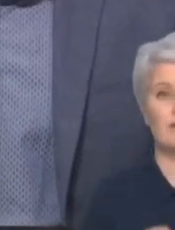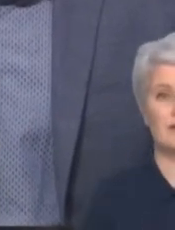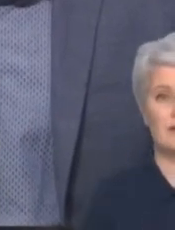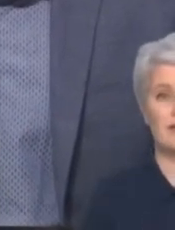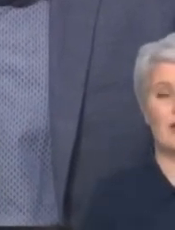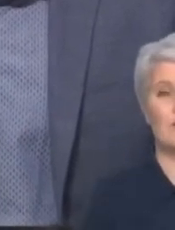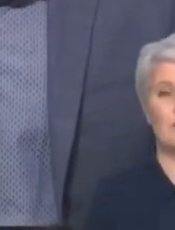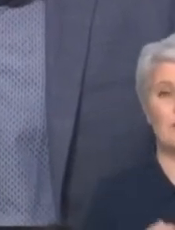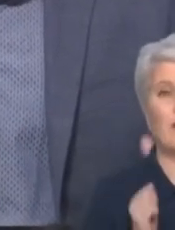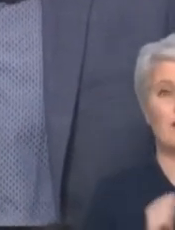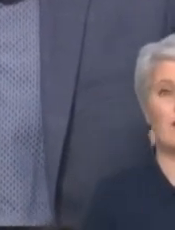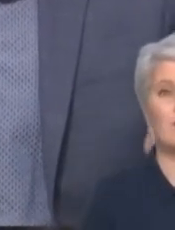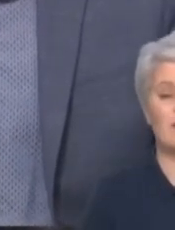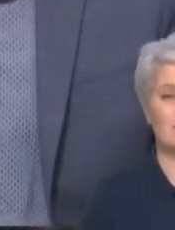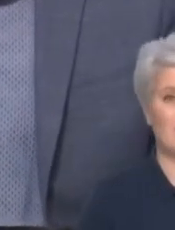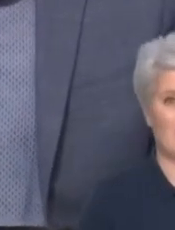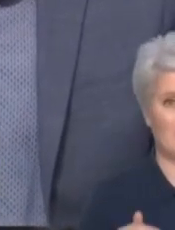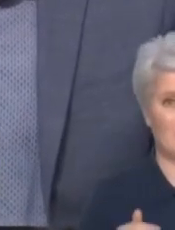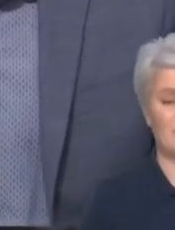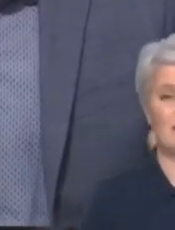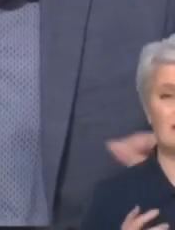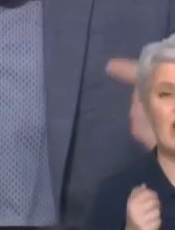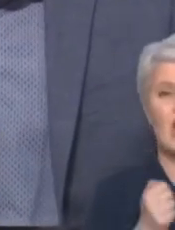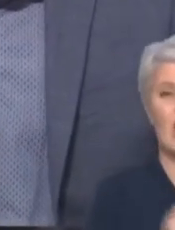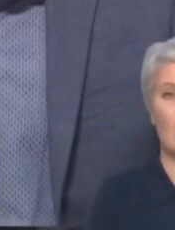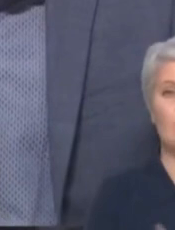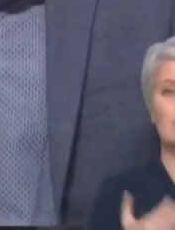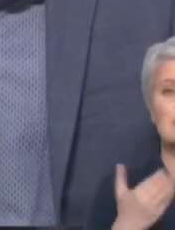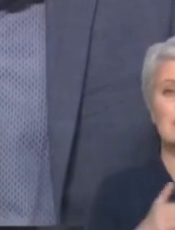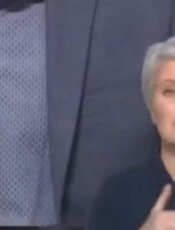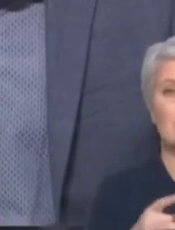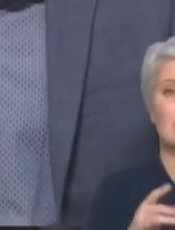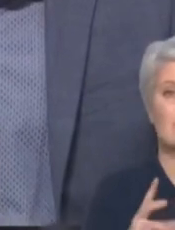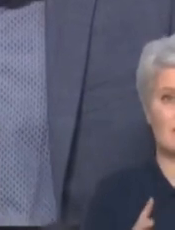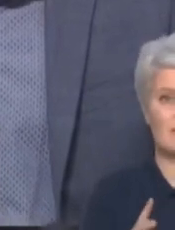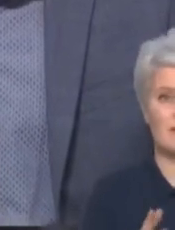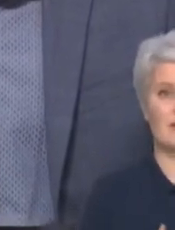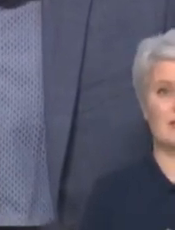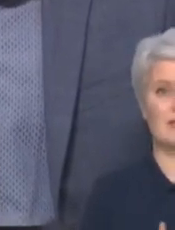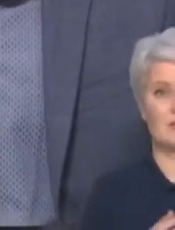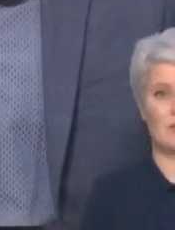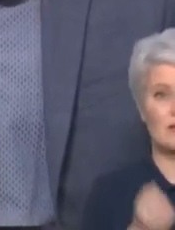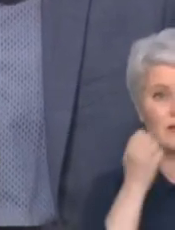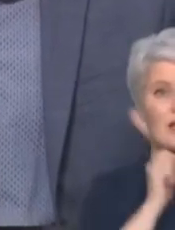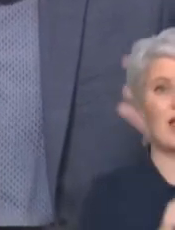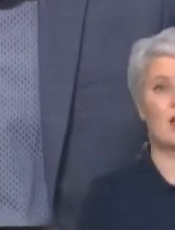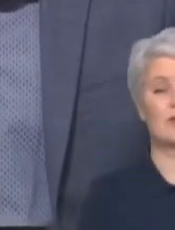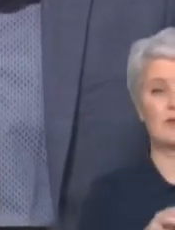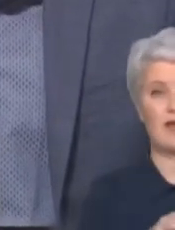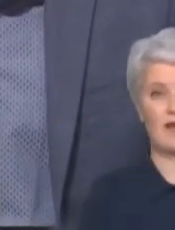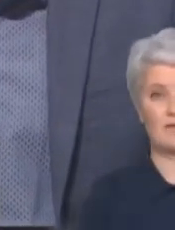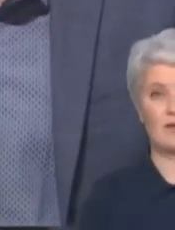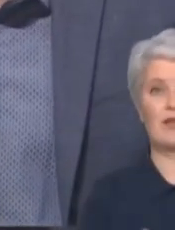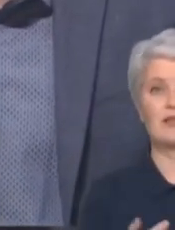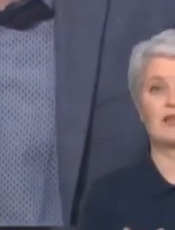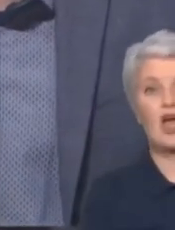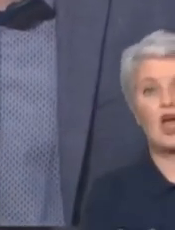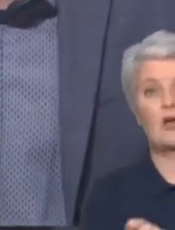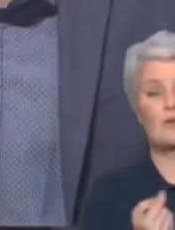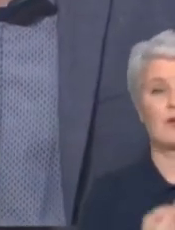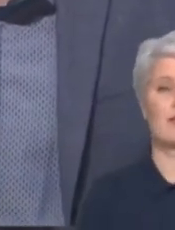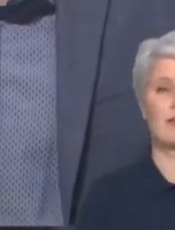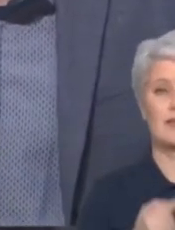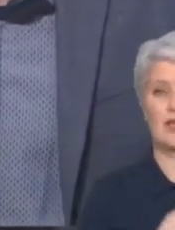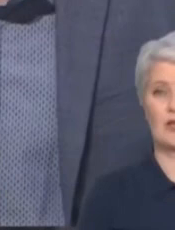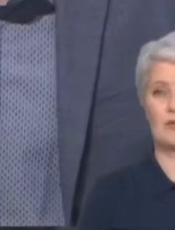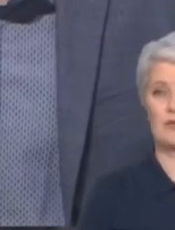мінімальна пенсія, вона вища. Тобто, скільки от за кожні 100 гривень сплачені в пенсійний фонд, скільки зараз людина отримає пенсії? Назад, так